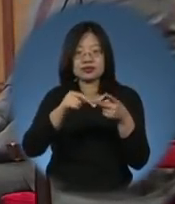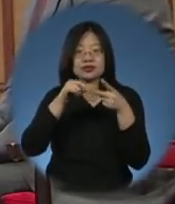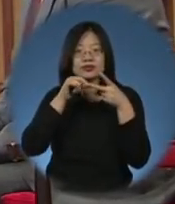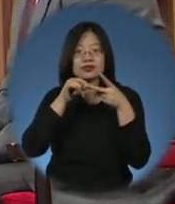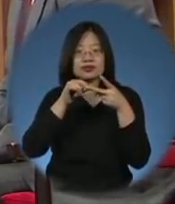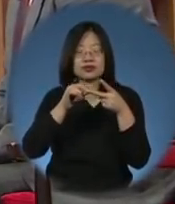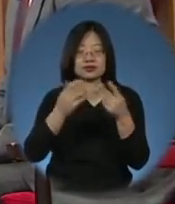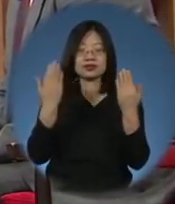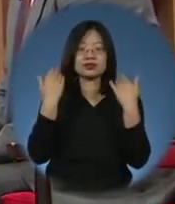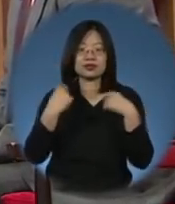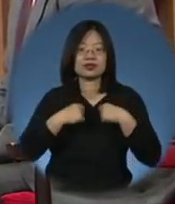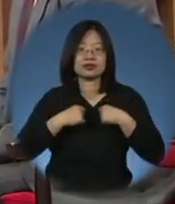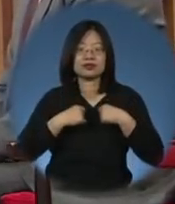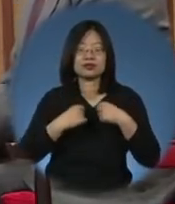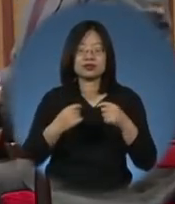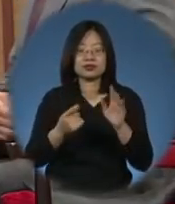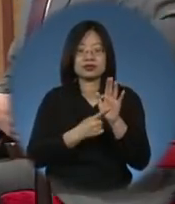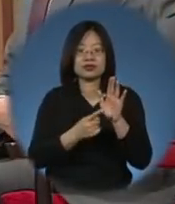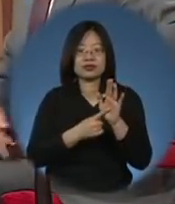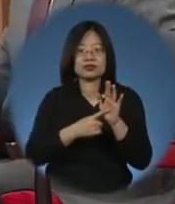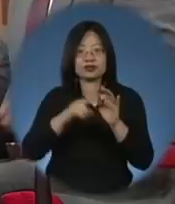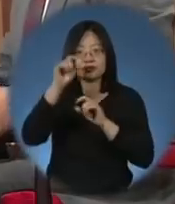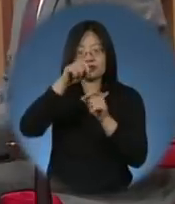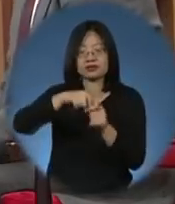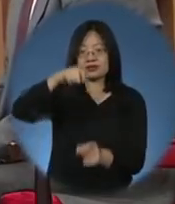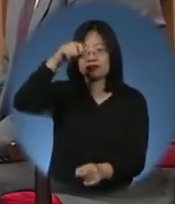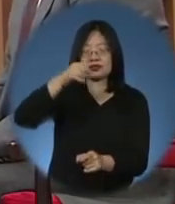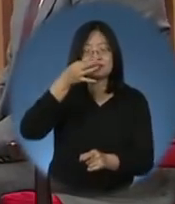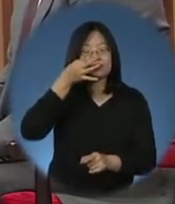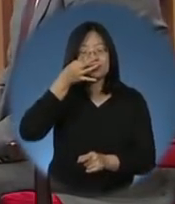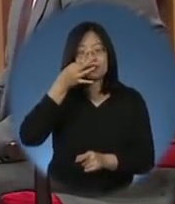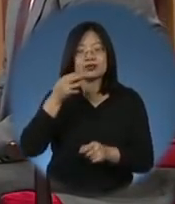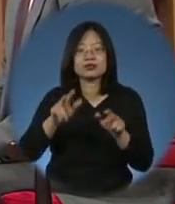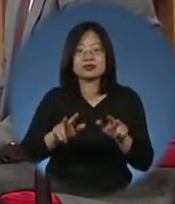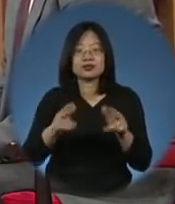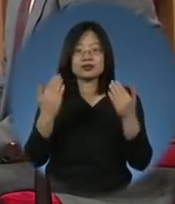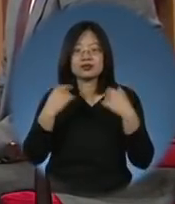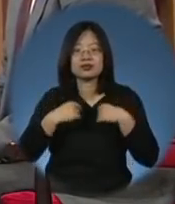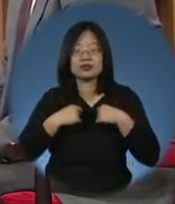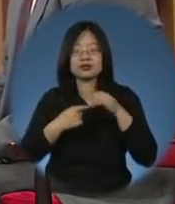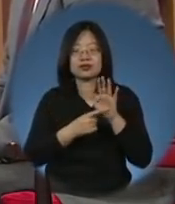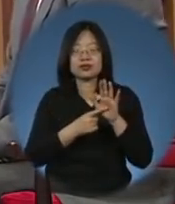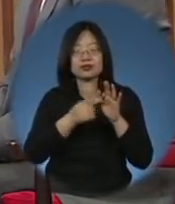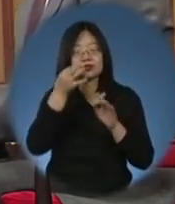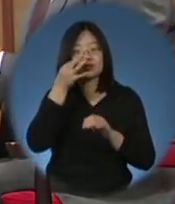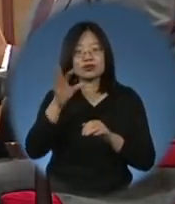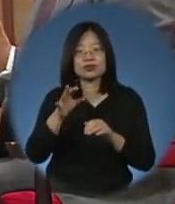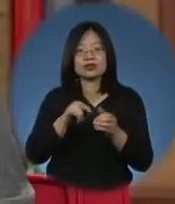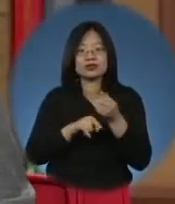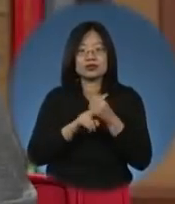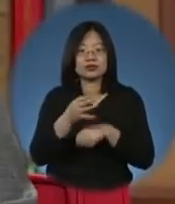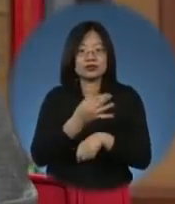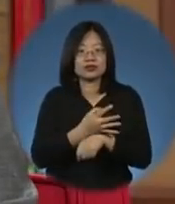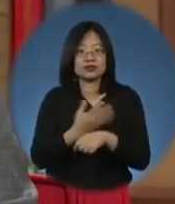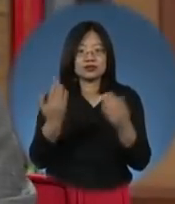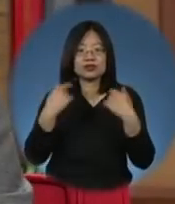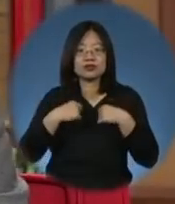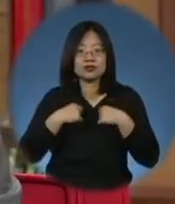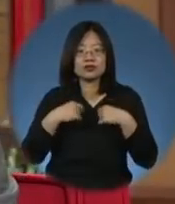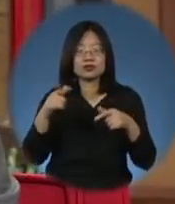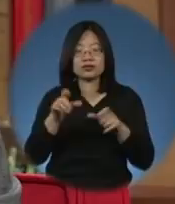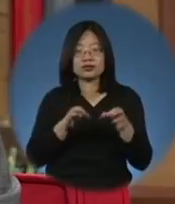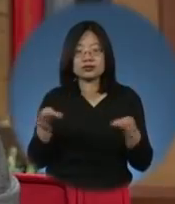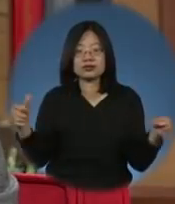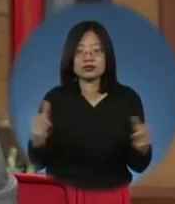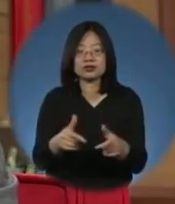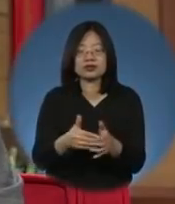또 하나는 교복 광고였습니다. 교복. 네, 뭐 다리가 길어 보이는 네, 그런. 네, 네. 지금은 교복 광고 볼 수가 없습니다. 예. 이유는 간단합니다. 교복을 시장이